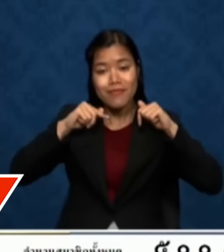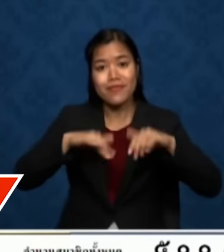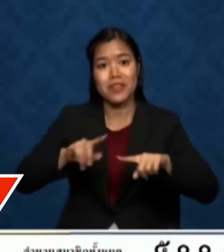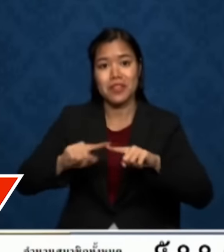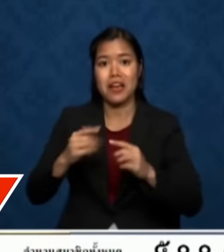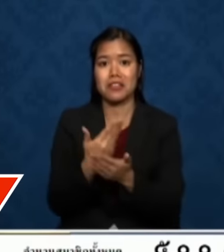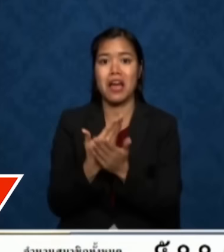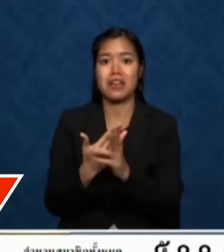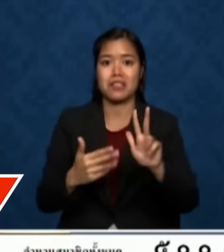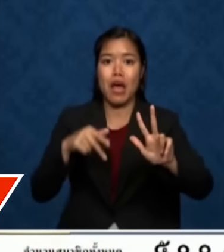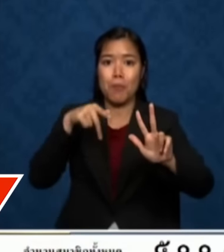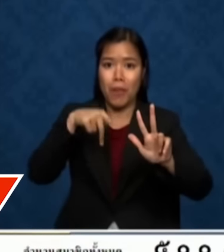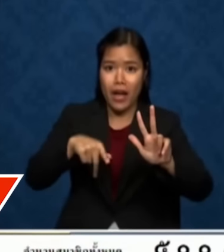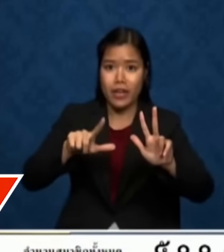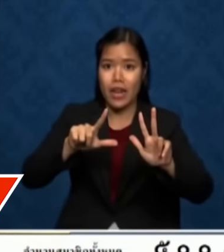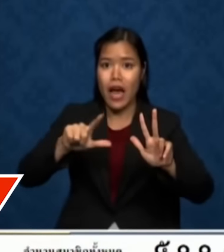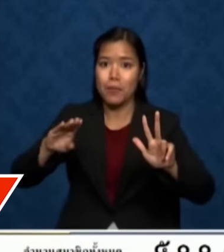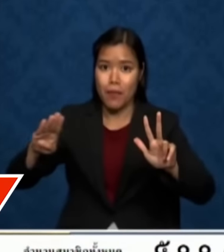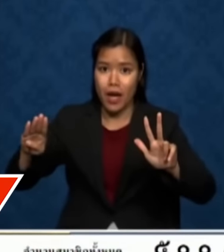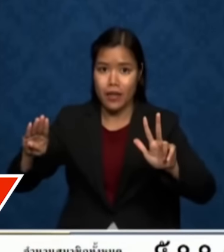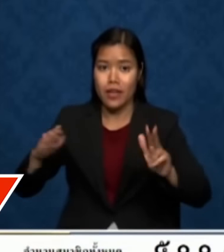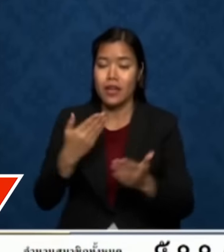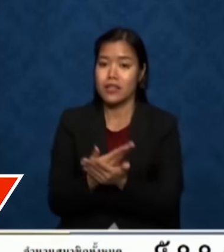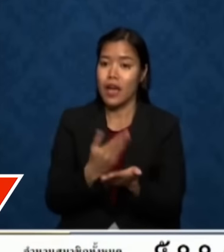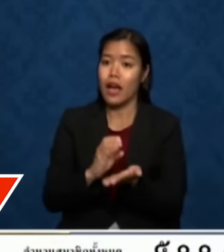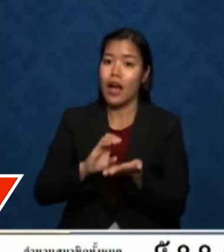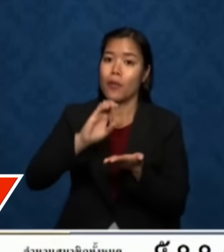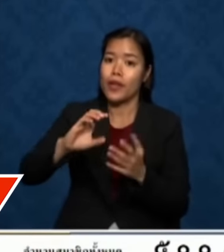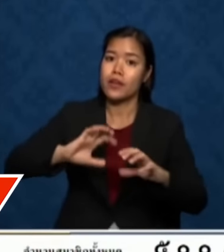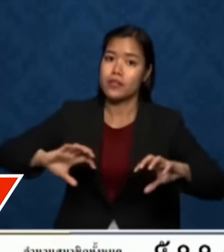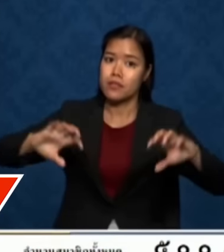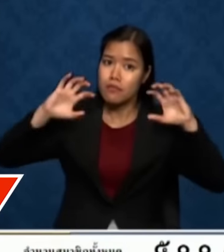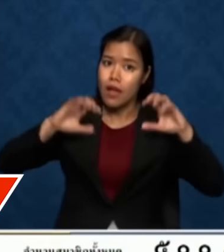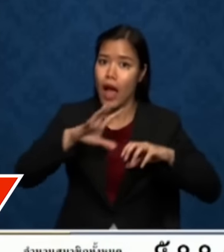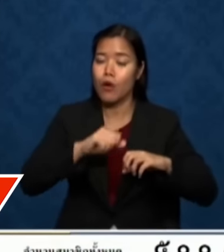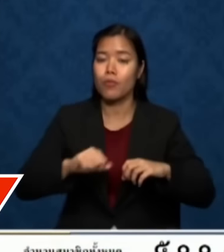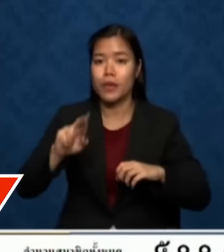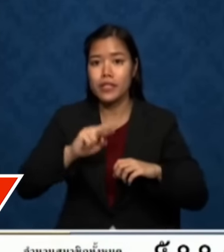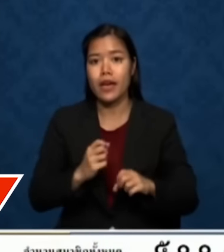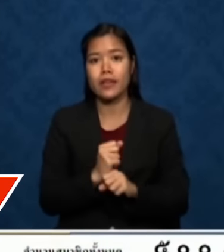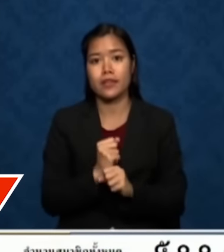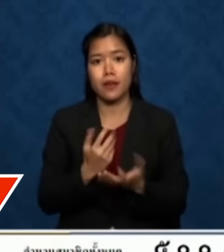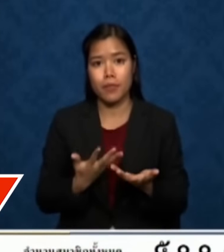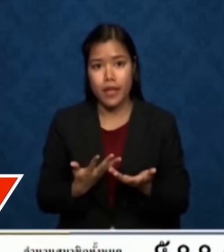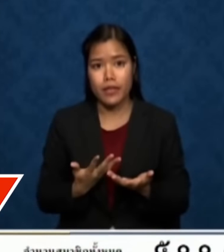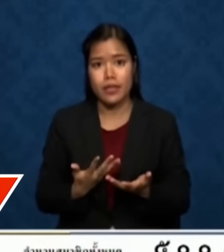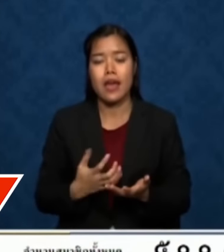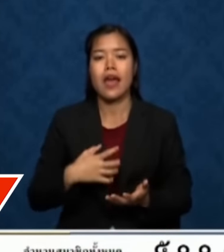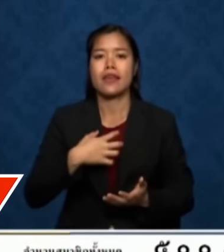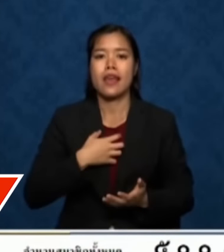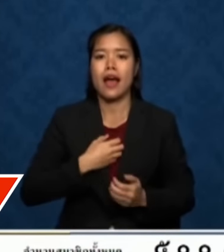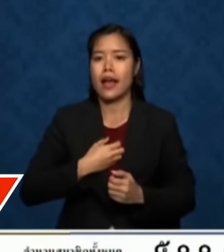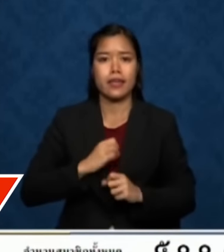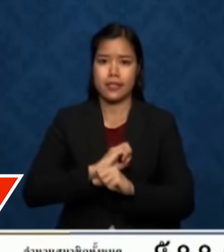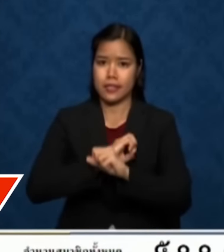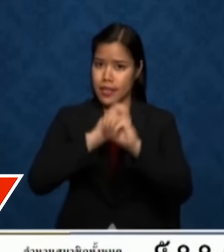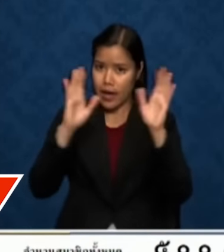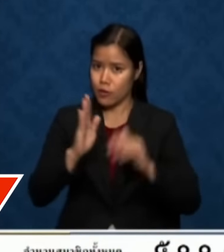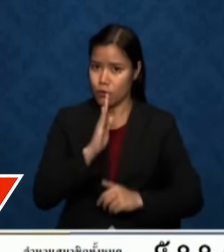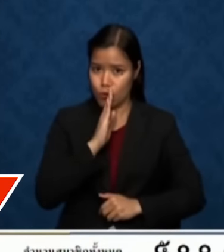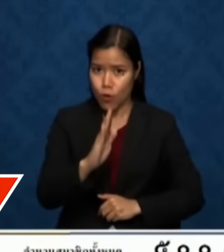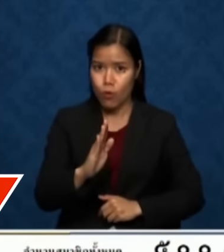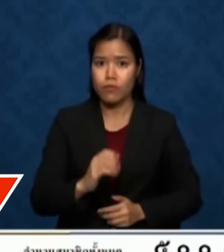ค่ะงบส่วนนี้จะไปงอกตรงไหนรัฐบาลจะเอาไปใช้อย่างไรดิฉันอยากให้ทำให้โปร่งใสชัดเจนนะคะ